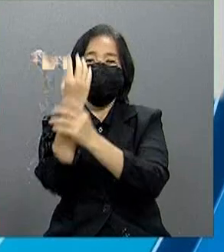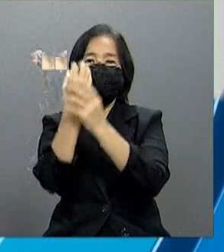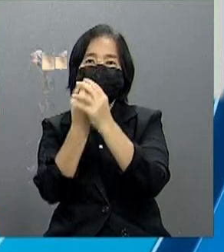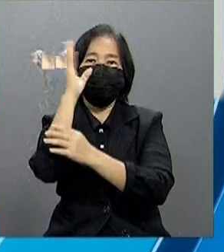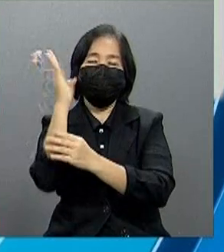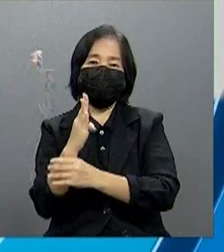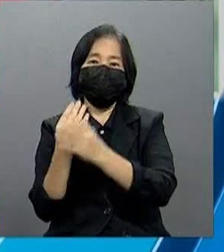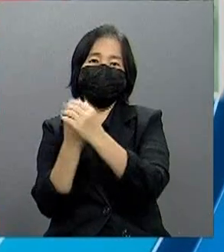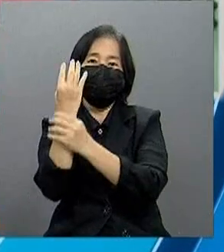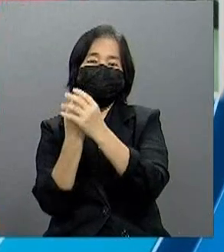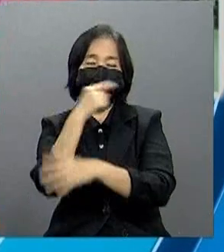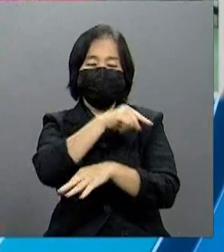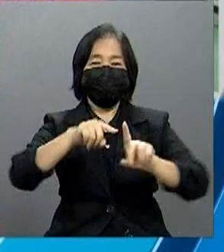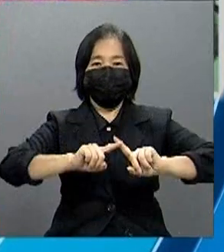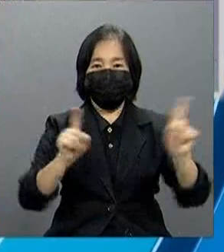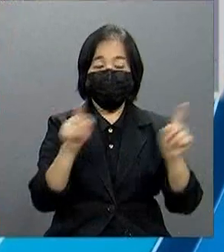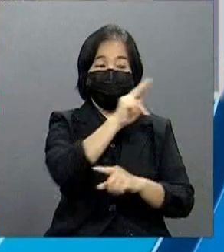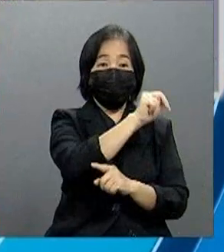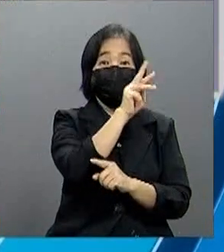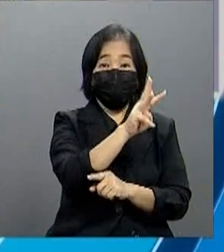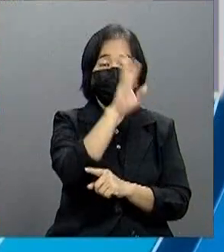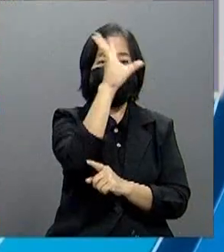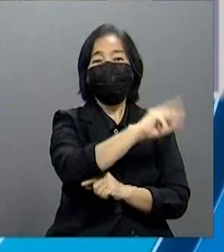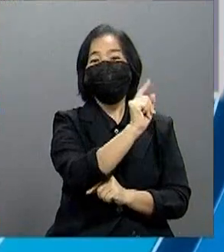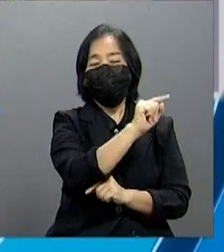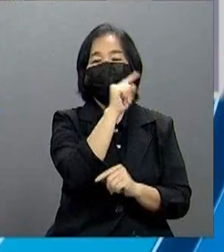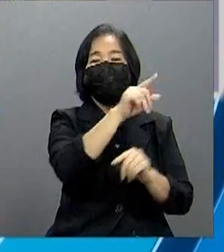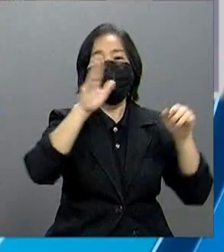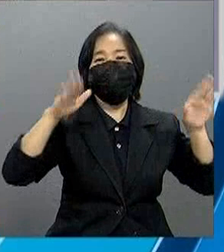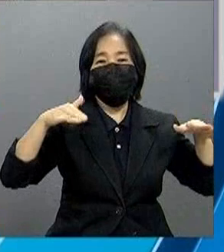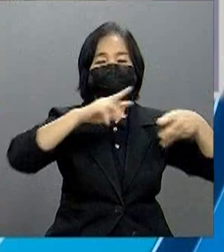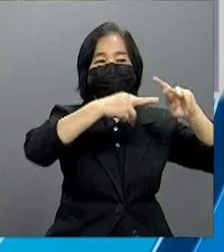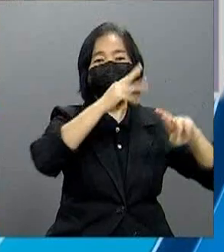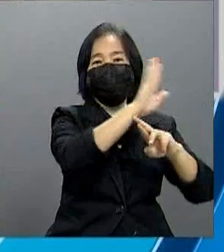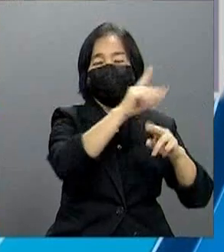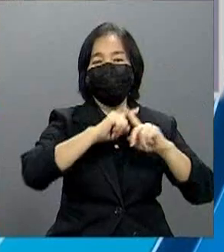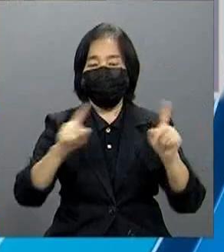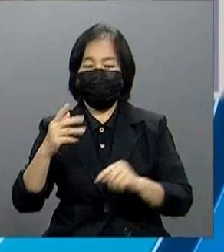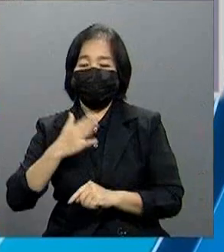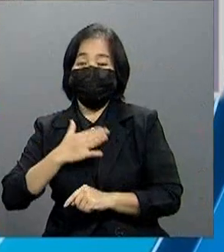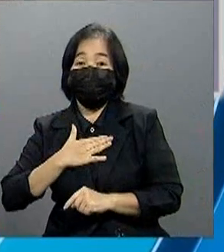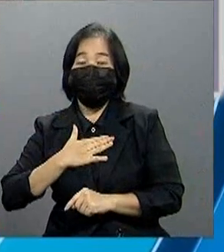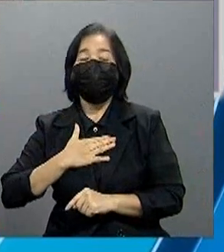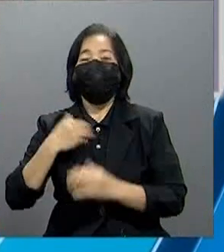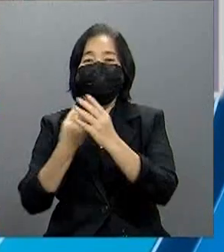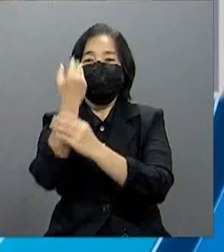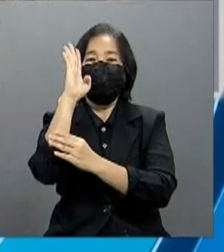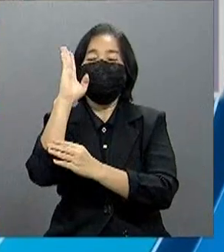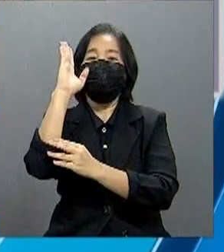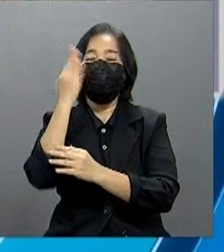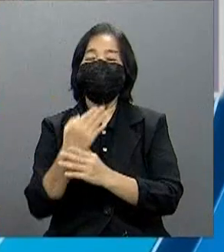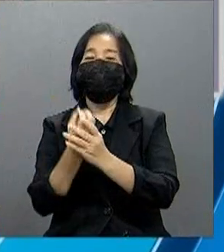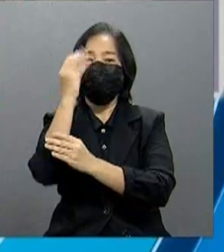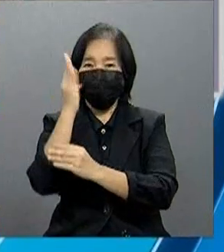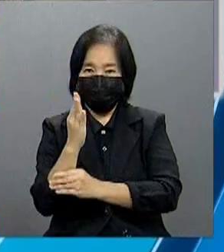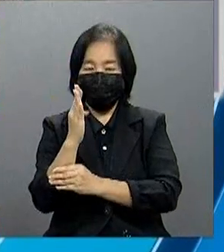ครับอยากให้คุณกิตตินพพอจะอธิบายให้เพิ่มเติมได้ไหมครับเพราะว่าอย่างที่คุณท็อปบอกเลยว่าพอพูดถึงซับยูนิตโปรตีนเนี่ยคนไทยอาจจะไม่ค่อยได้